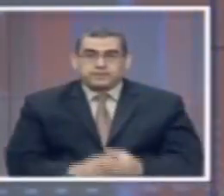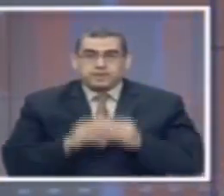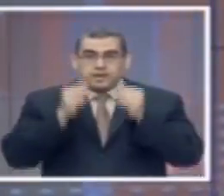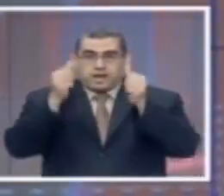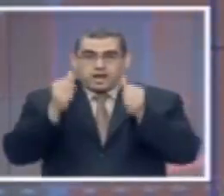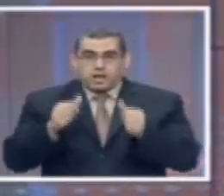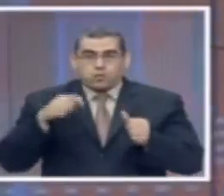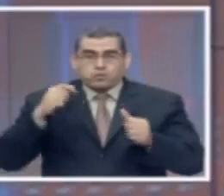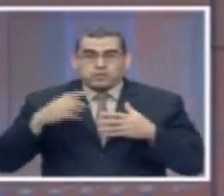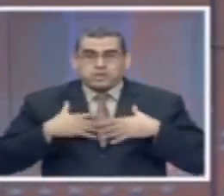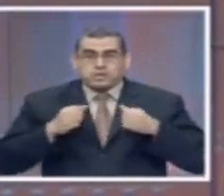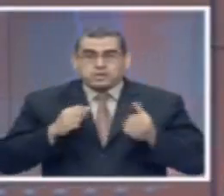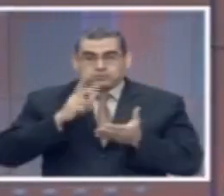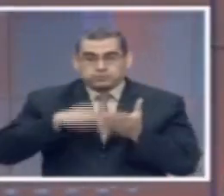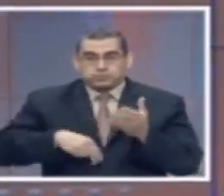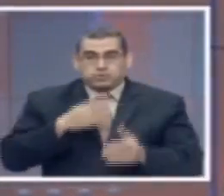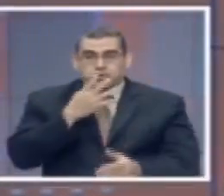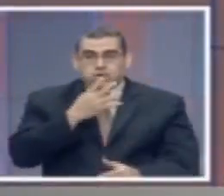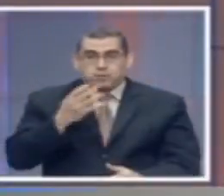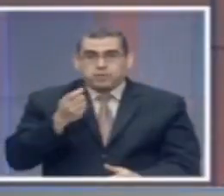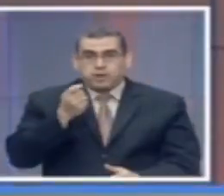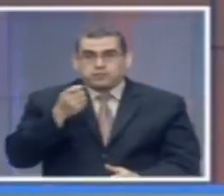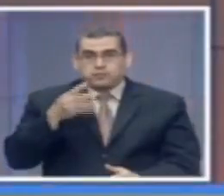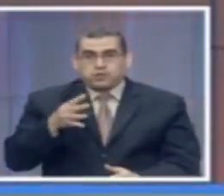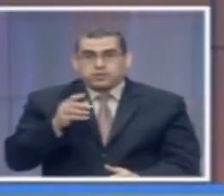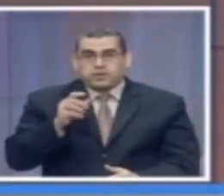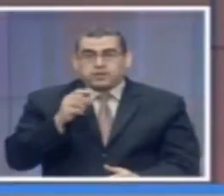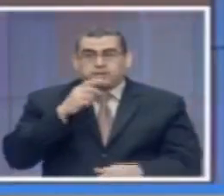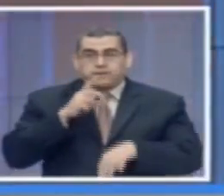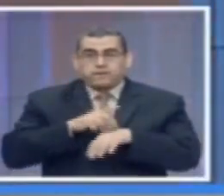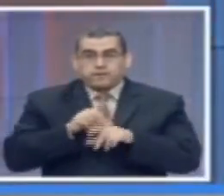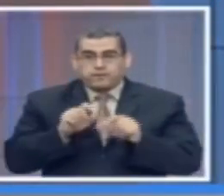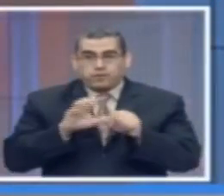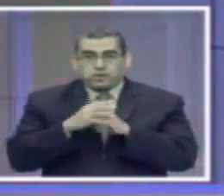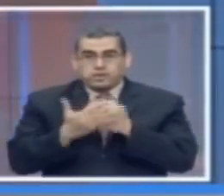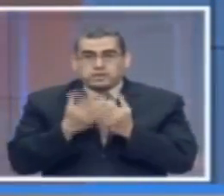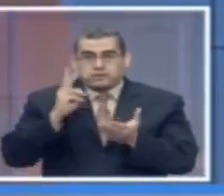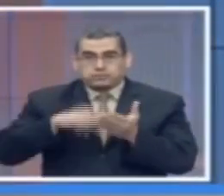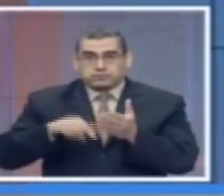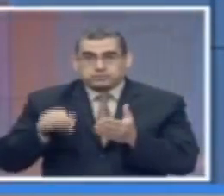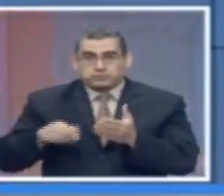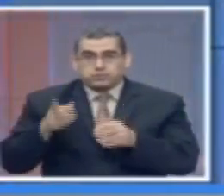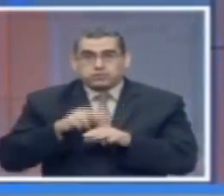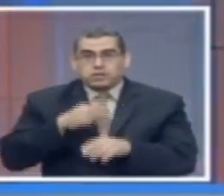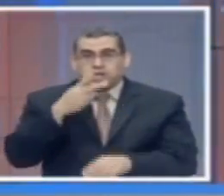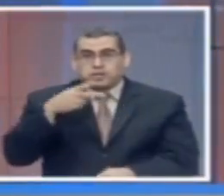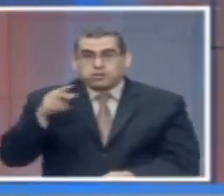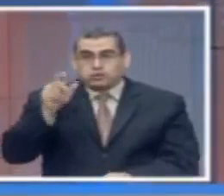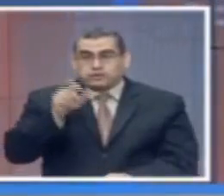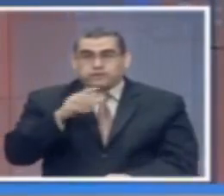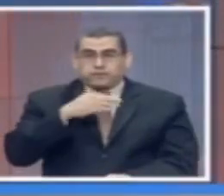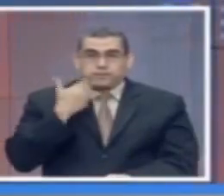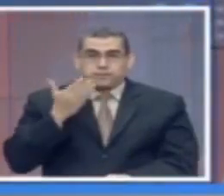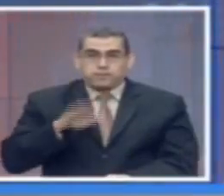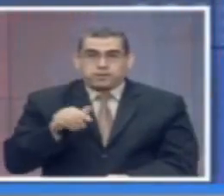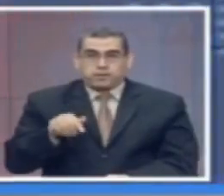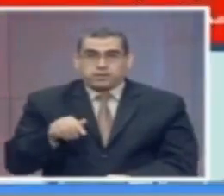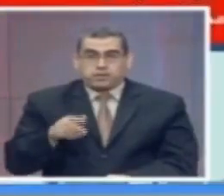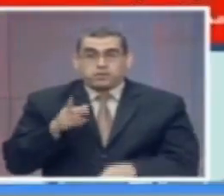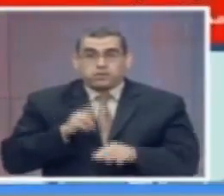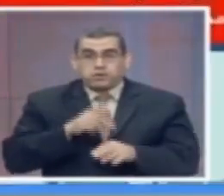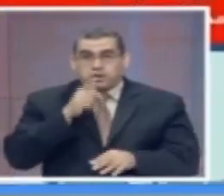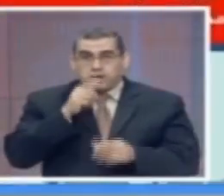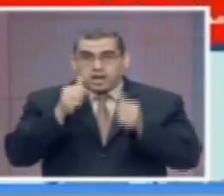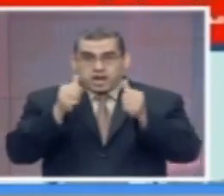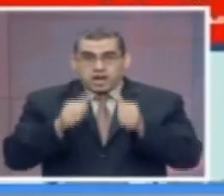أعلنت وزارة الصحة تسجيل 445 إصابة جديدة بفيروس كورونا و22 حالة وفاة.